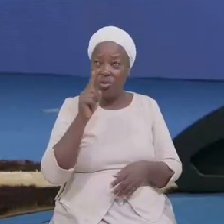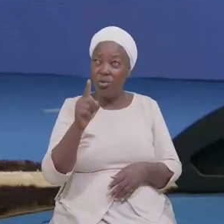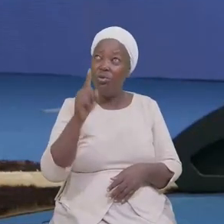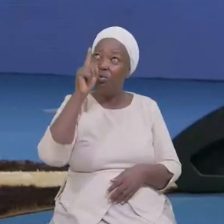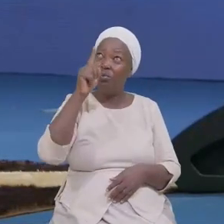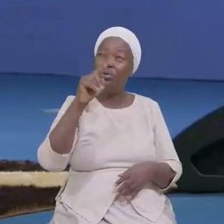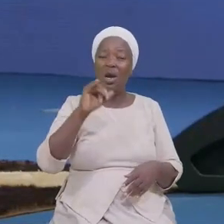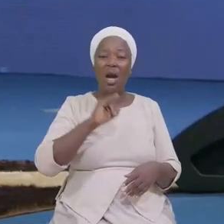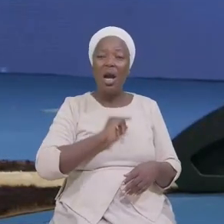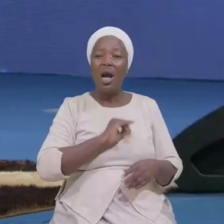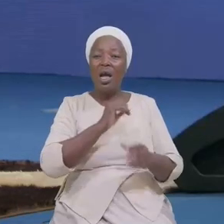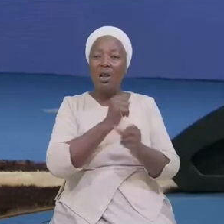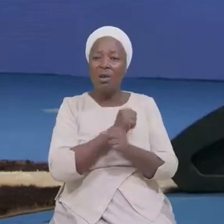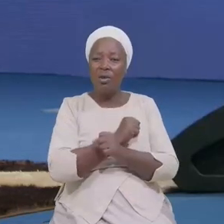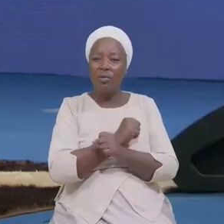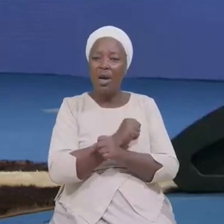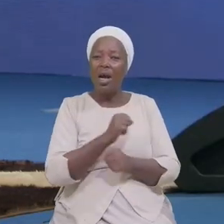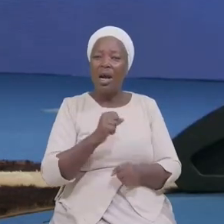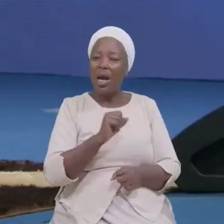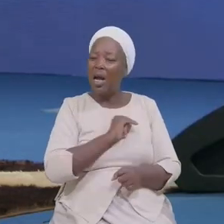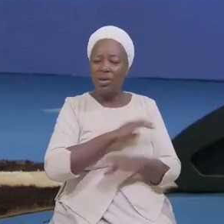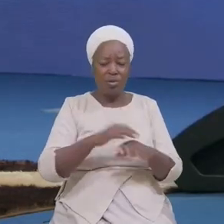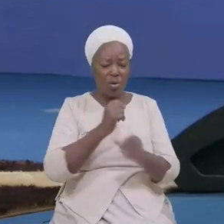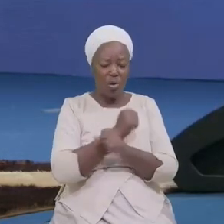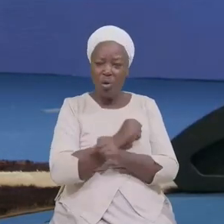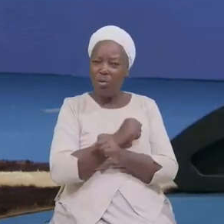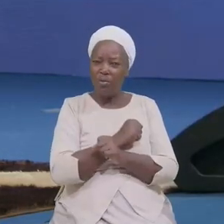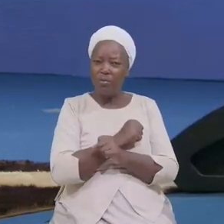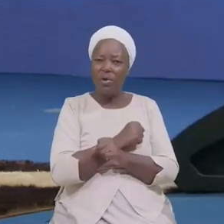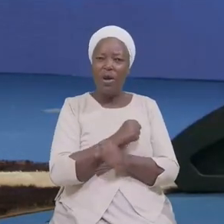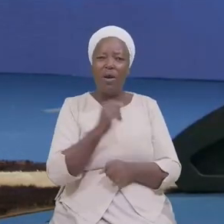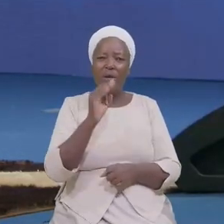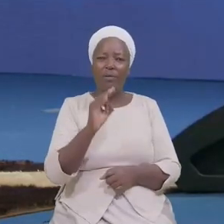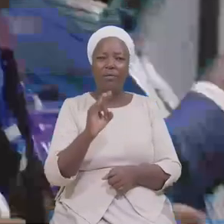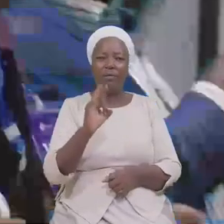j'aime. Je n'aime plus la fornication, l'adultère.